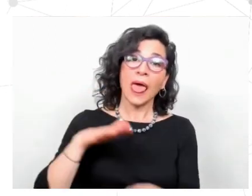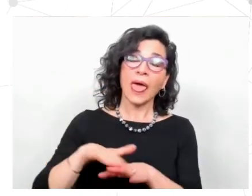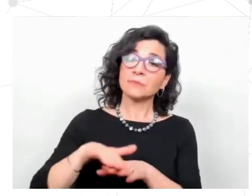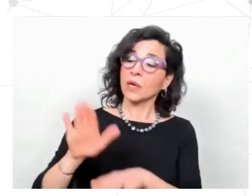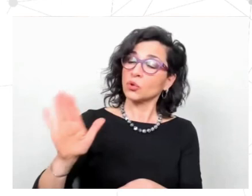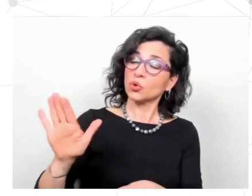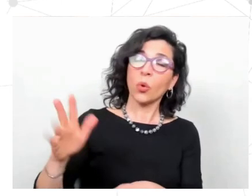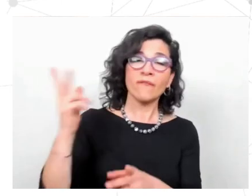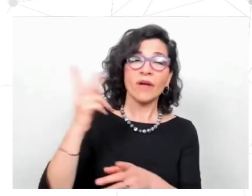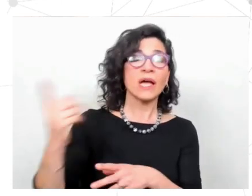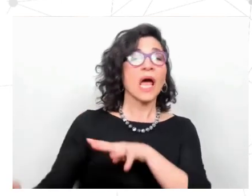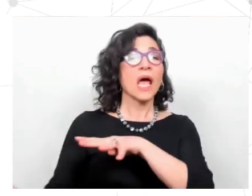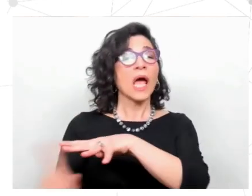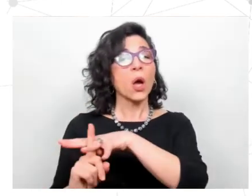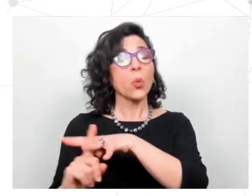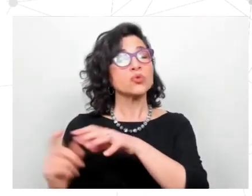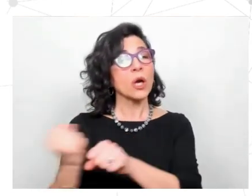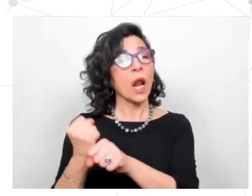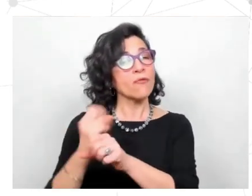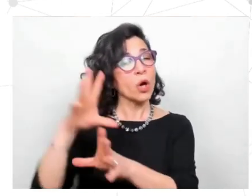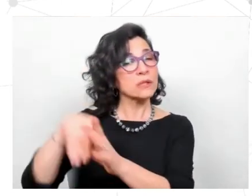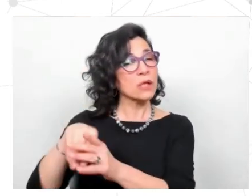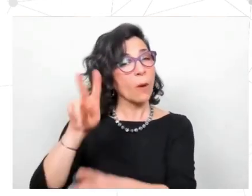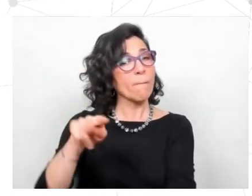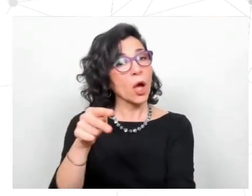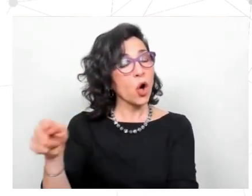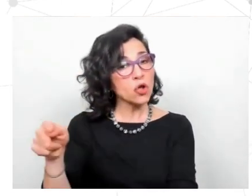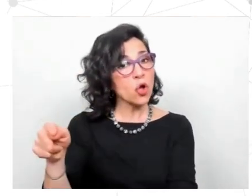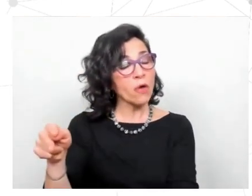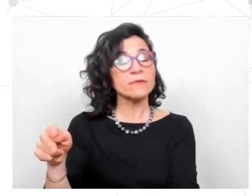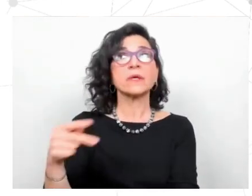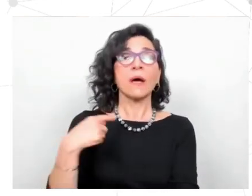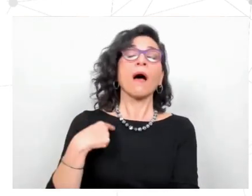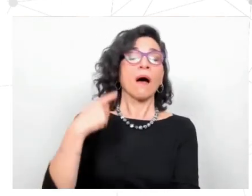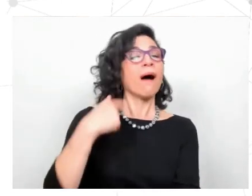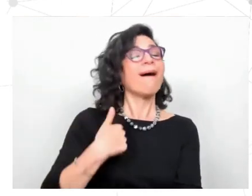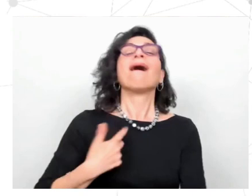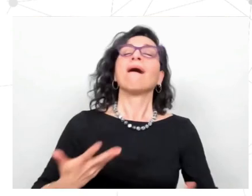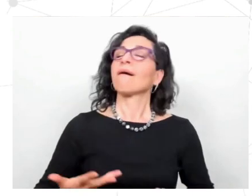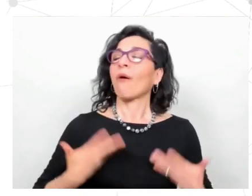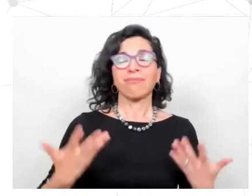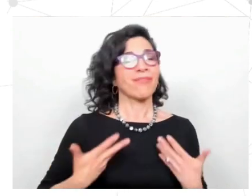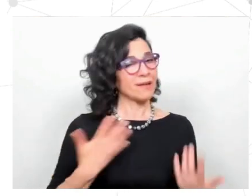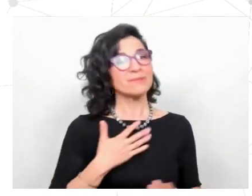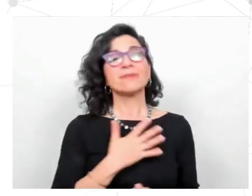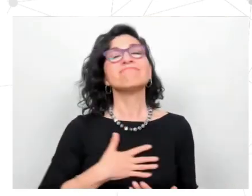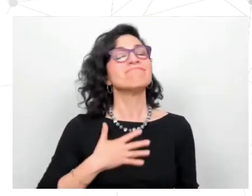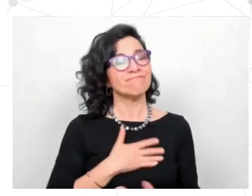l'esperienza di inclusione lavorativa in Microsoft. È stato veramente un piacere sentire la sua storia.